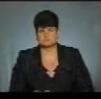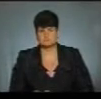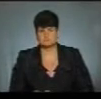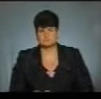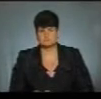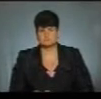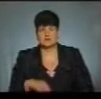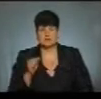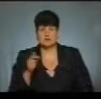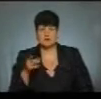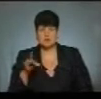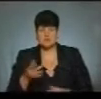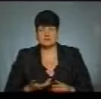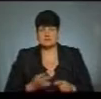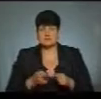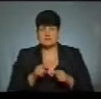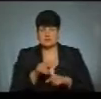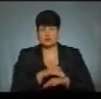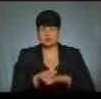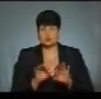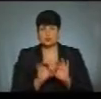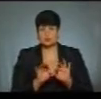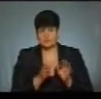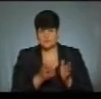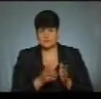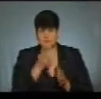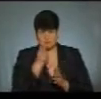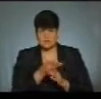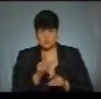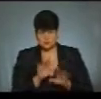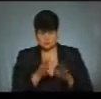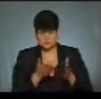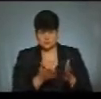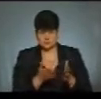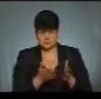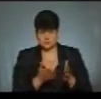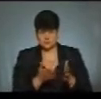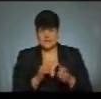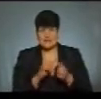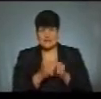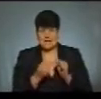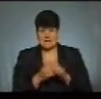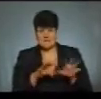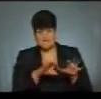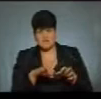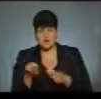Ганна Гурель, яка проживає на цій вулиці, розповідає. Бачите, щось зробилося. Камінь вкрало,